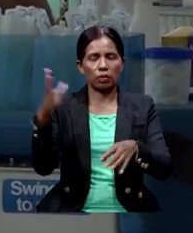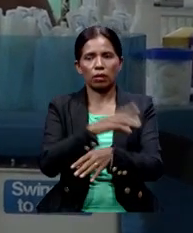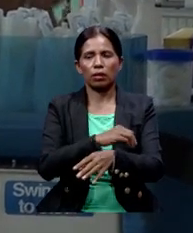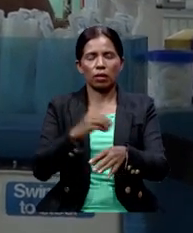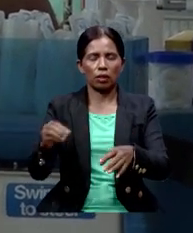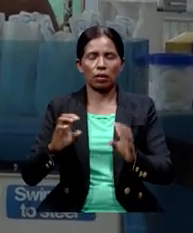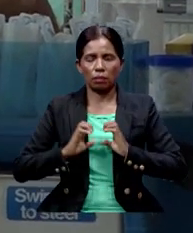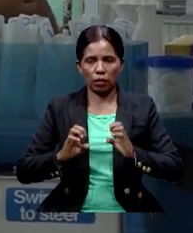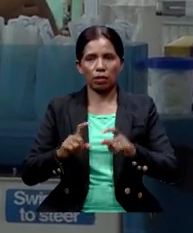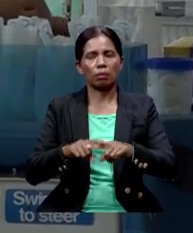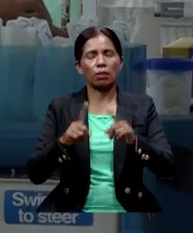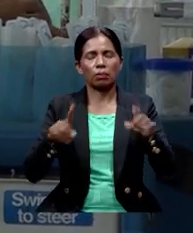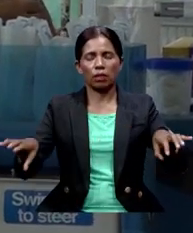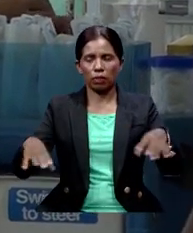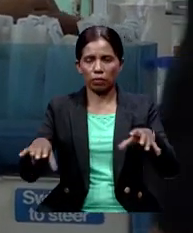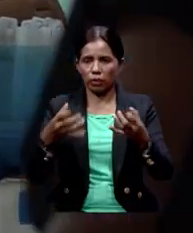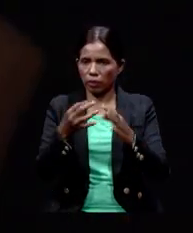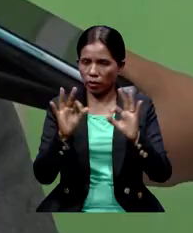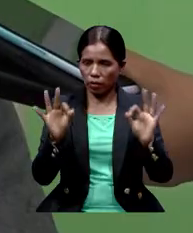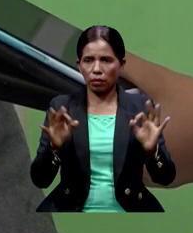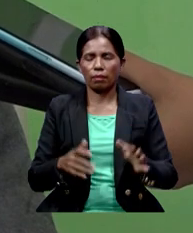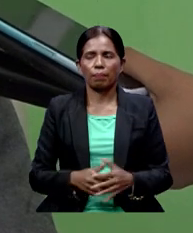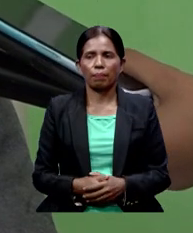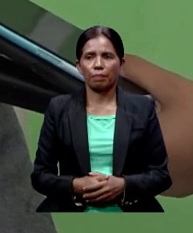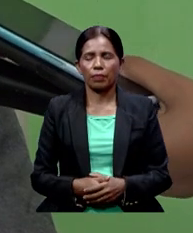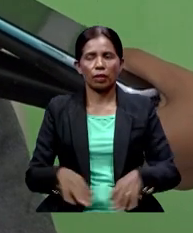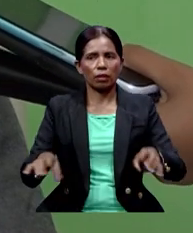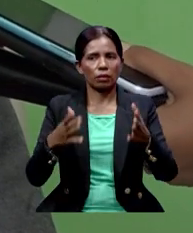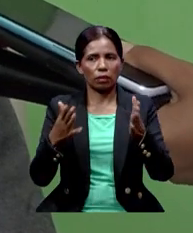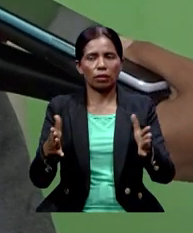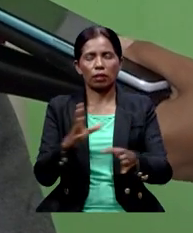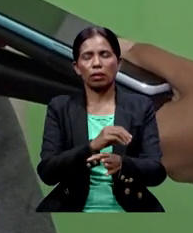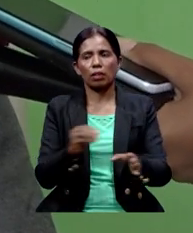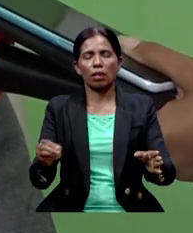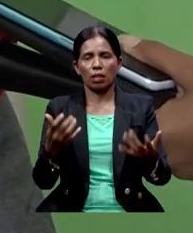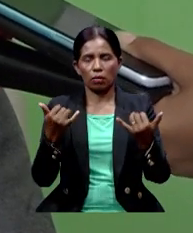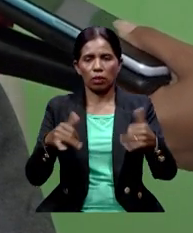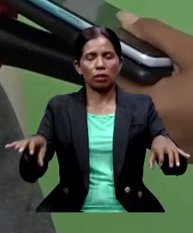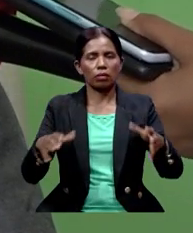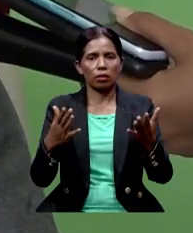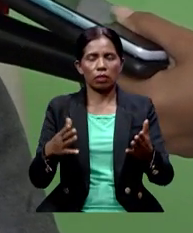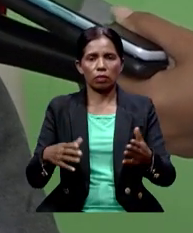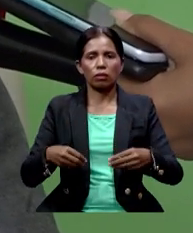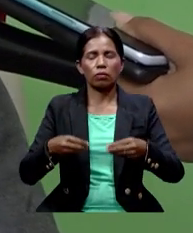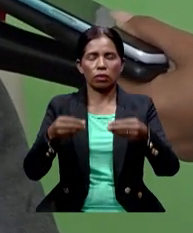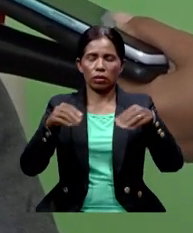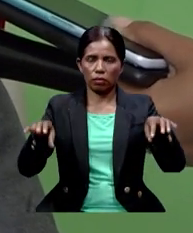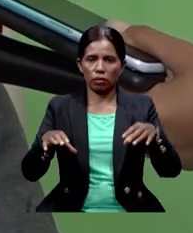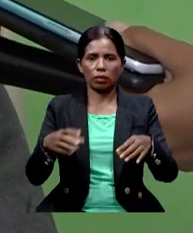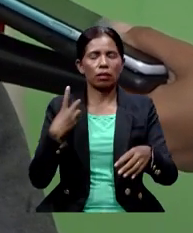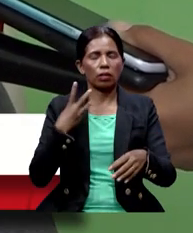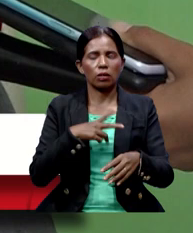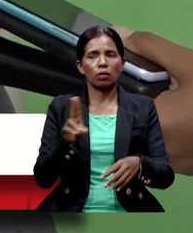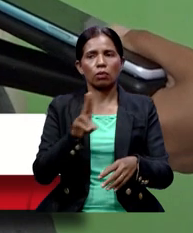pulmonologia, mas be contrato termina ona. Staff menos contratado sira na mesma ca durante ne ita